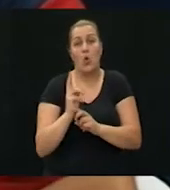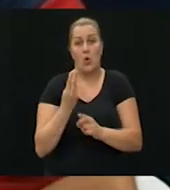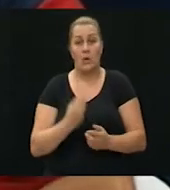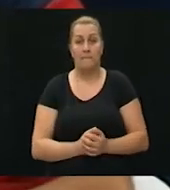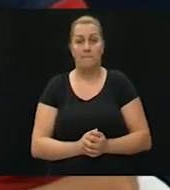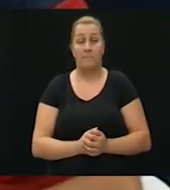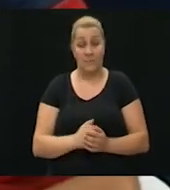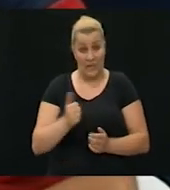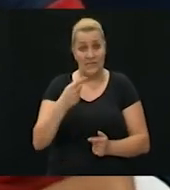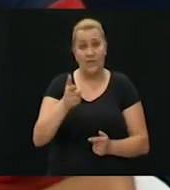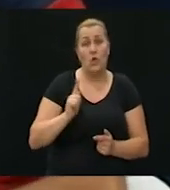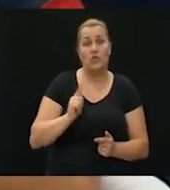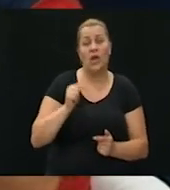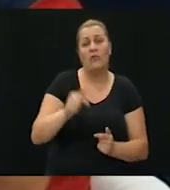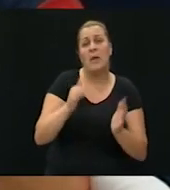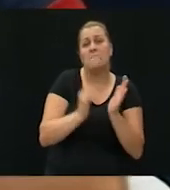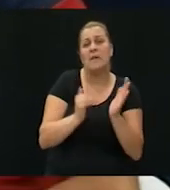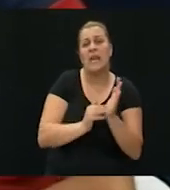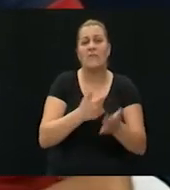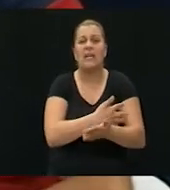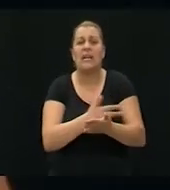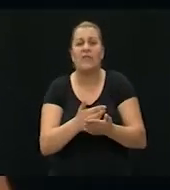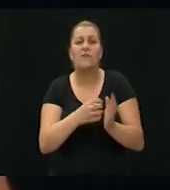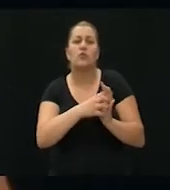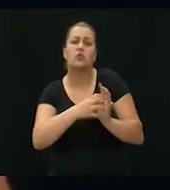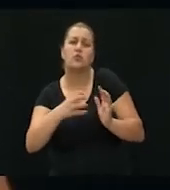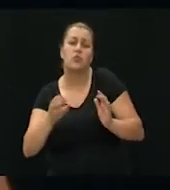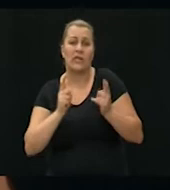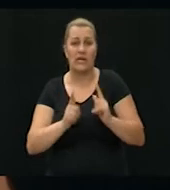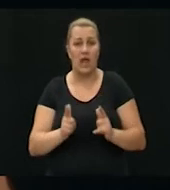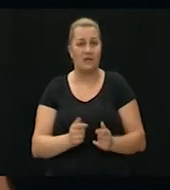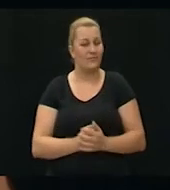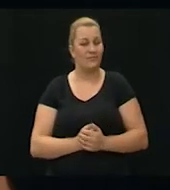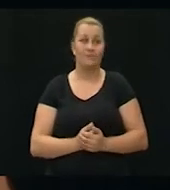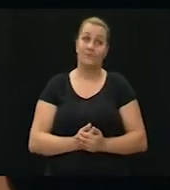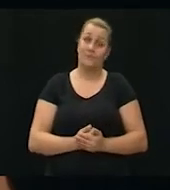ovakav prljav, krvavi rat i da će ovoliko trajati? Pa, ko može očekivati